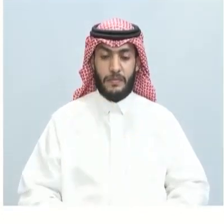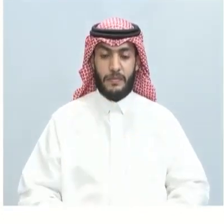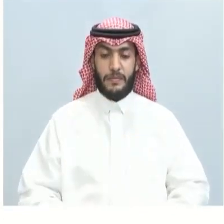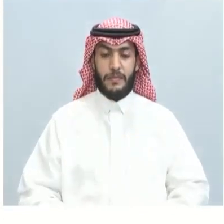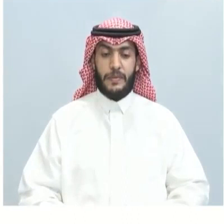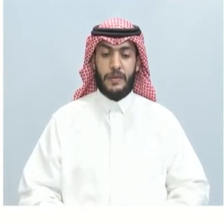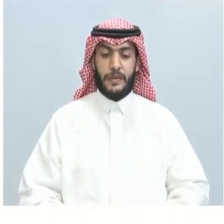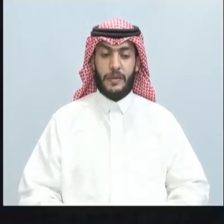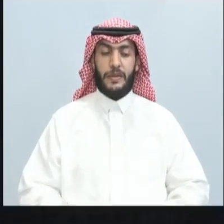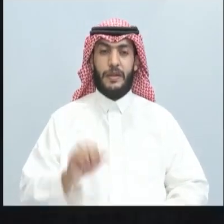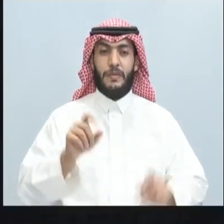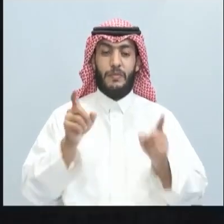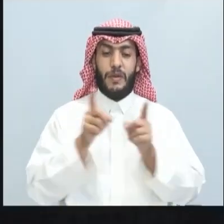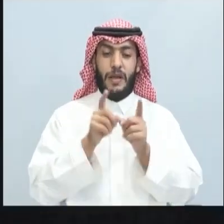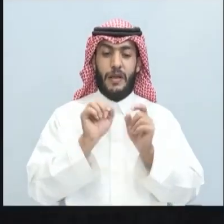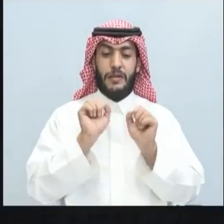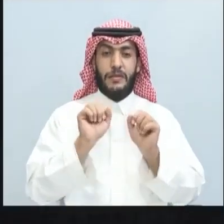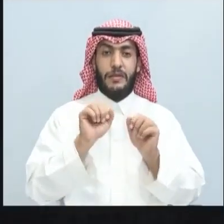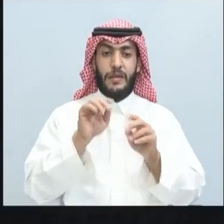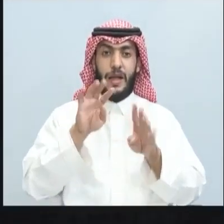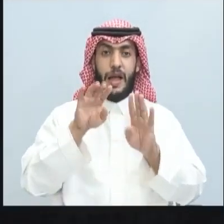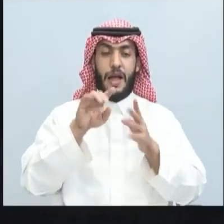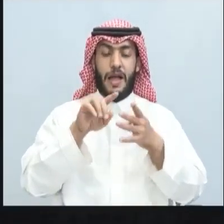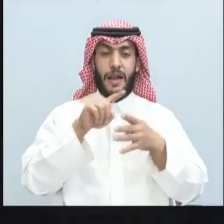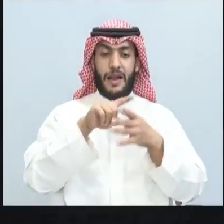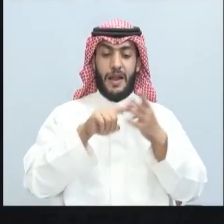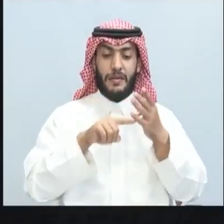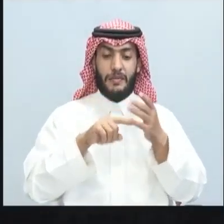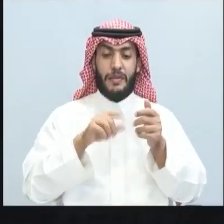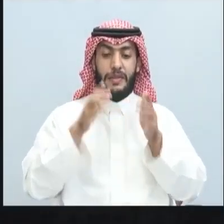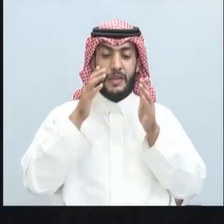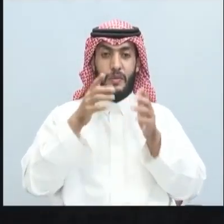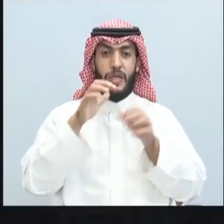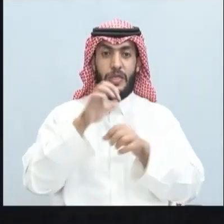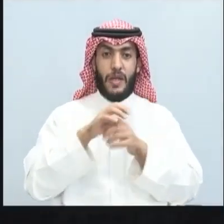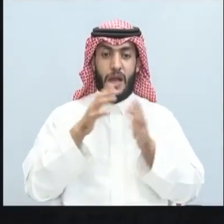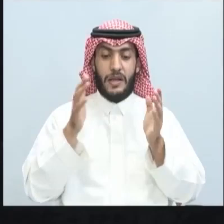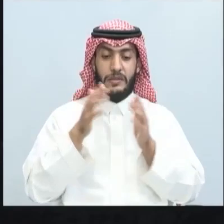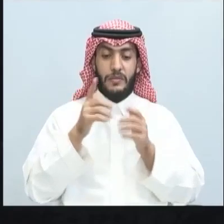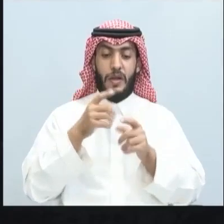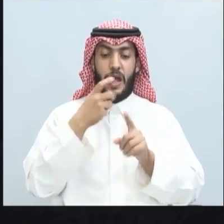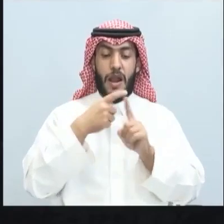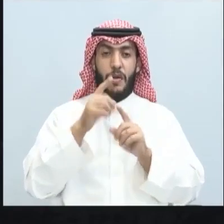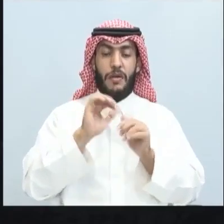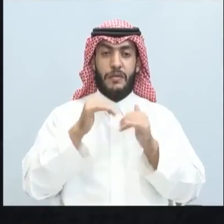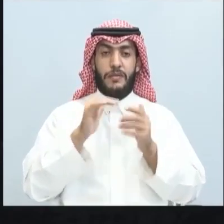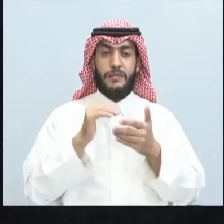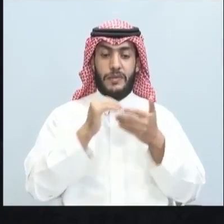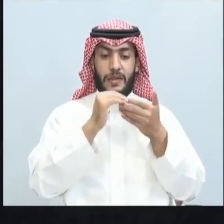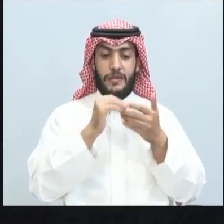الثابت هذا ملخص للعوامل الاربعه كلها التركيز والضغط والحجم ودرجه الحراره والعوامل